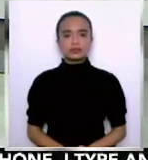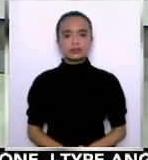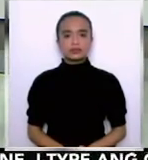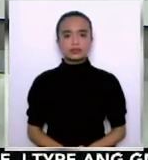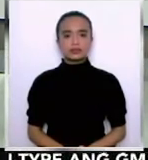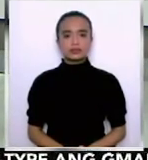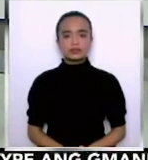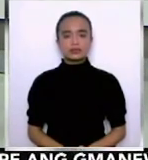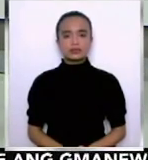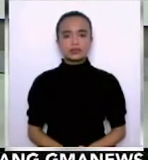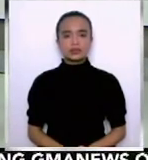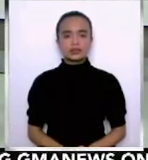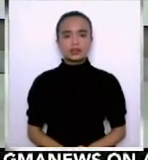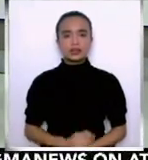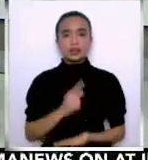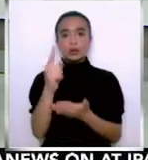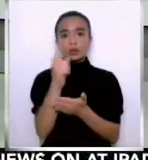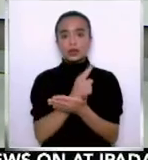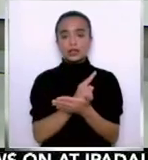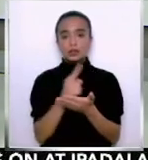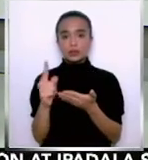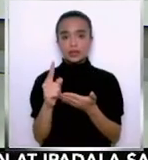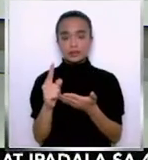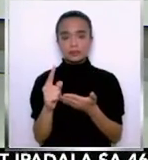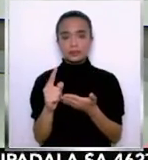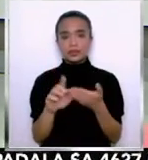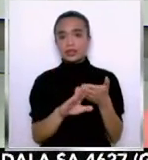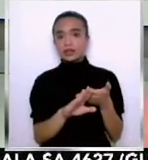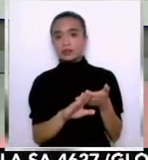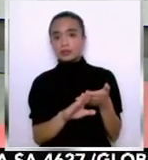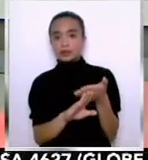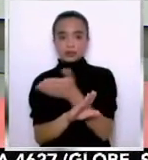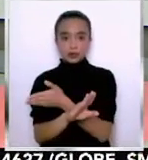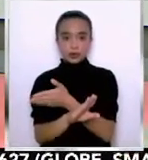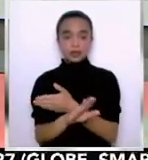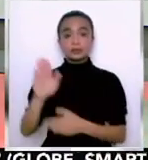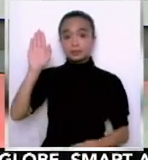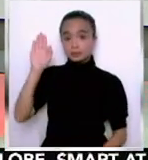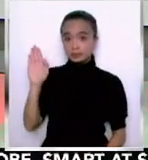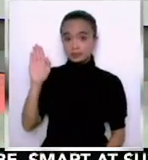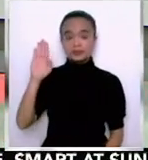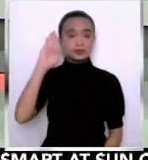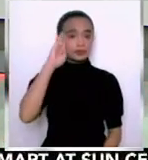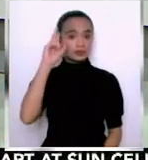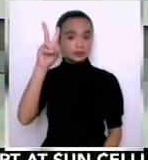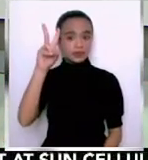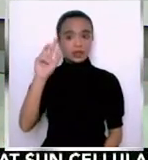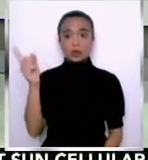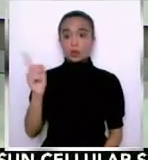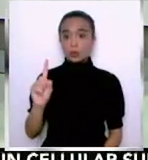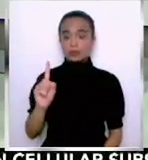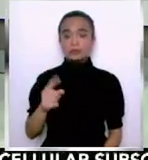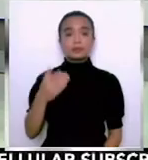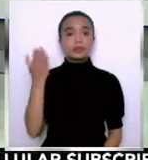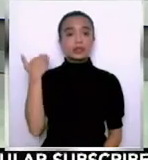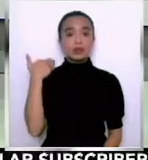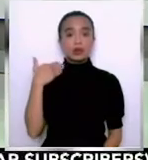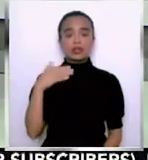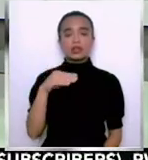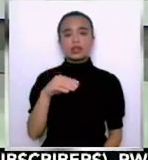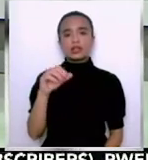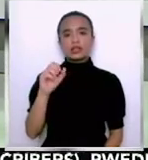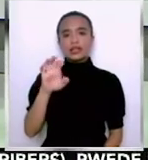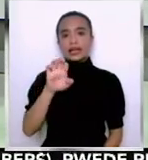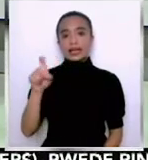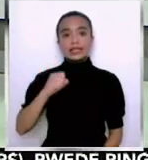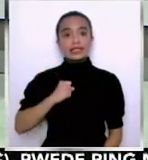isang linggo bago ang inaugurasyon ni President-elect Bongbong Marcos, ibinunyag ni dating Senate President Juan Ponce